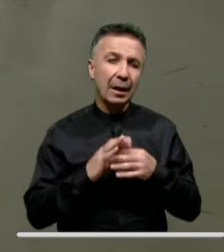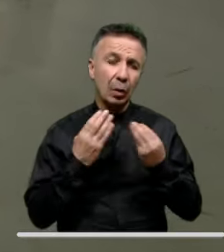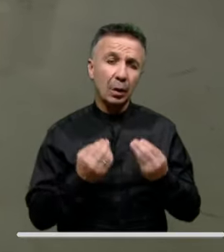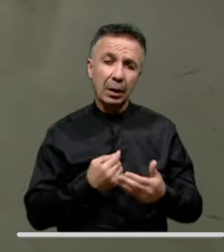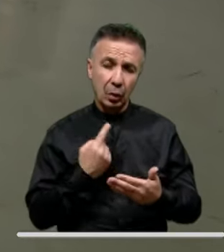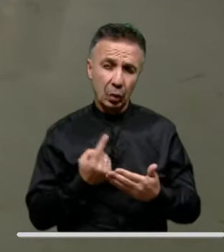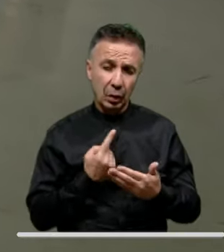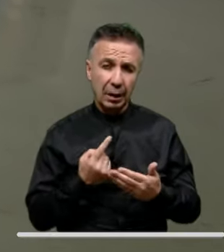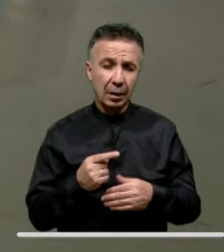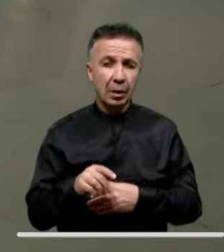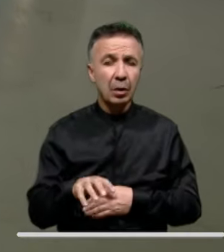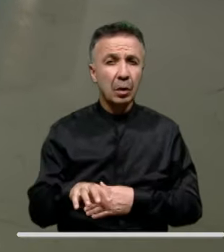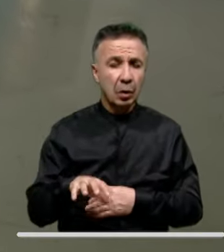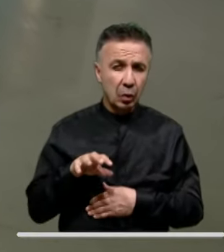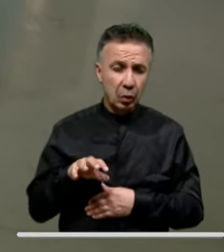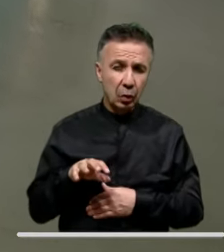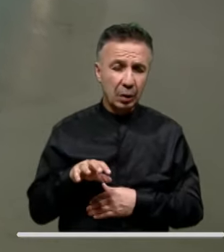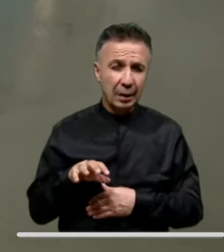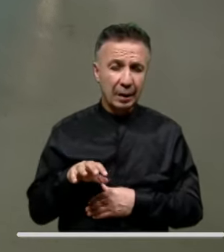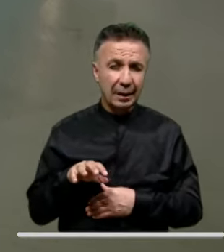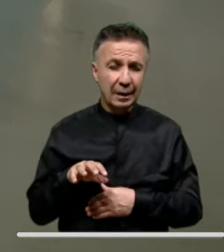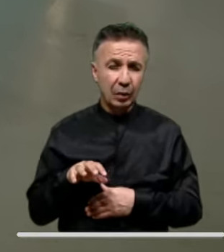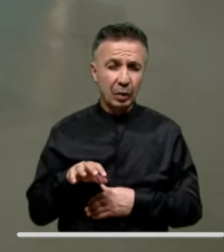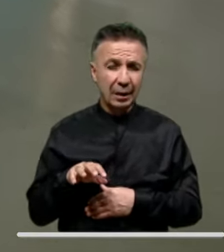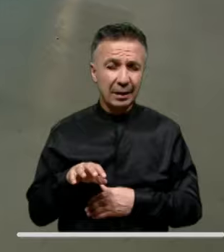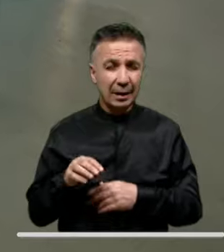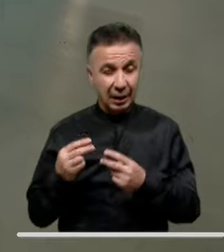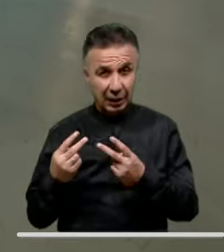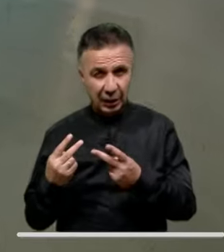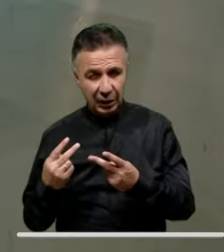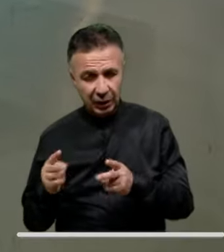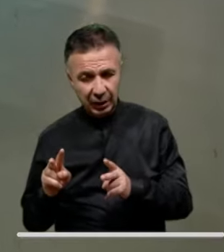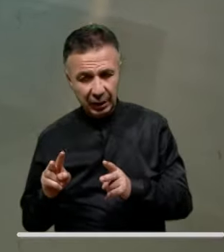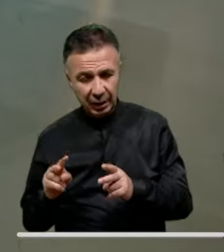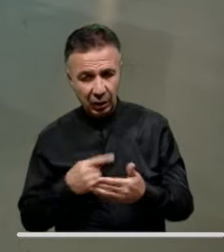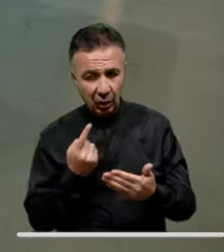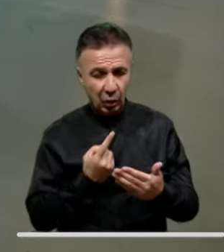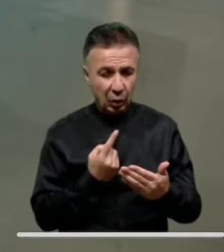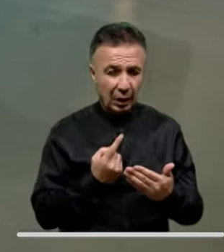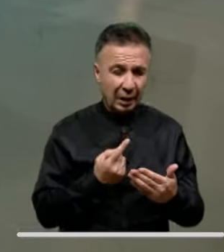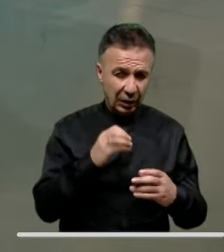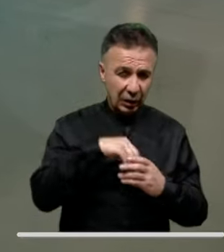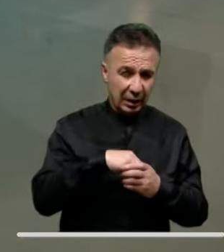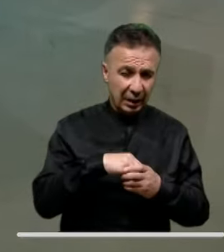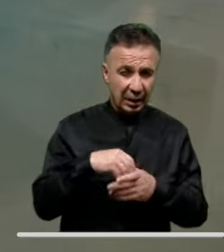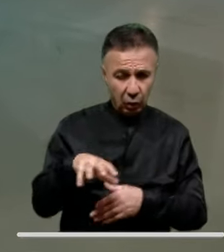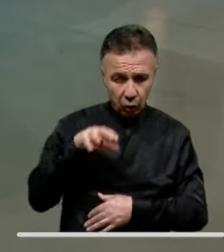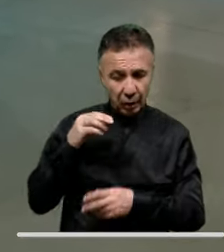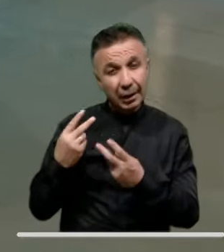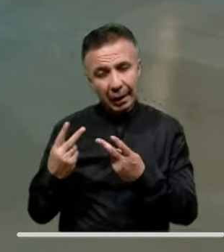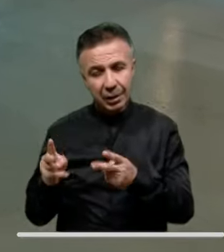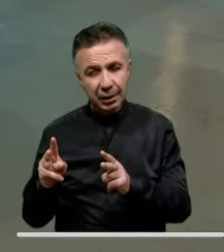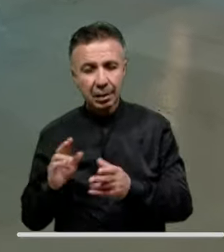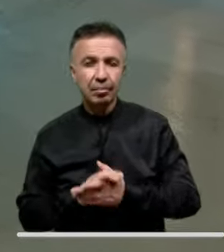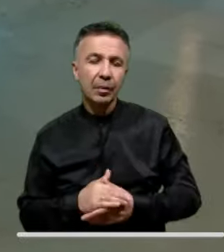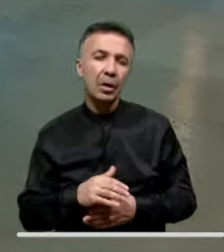Kur'an sünnet Kur'an'daki ahkamı açıklar. Mübeyyindir. Kur'an